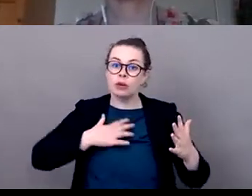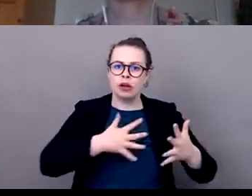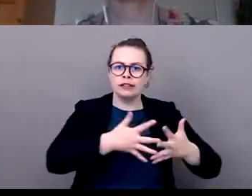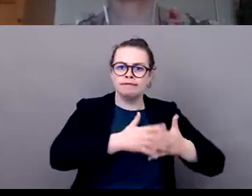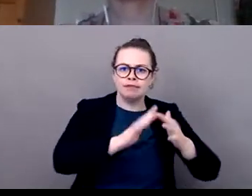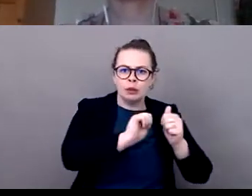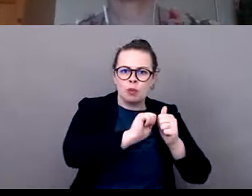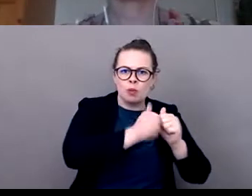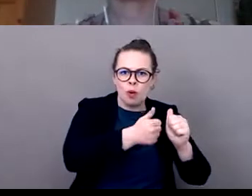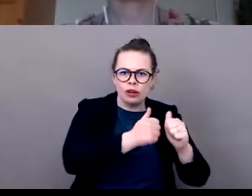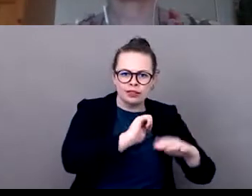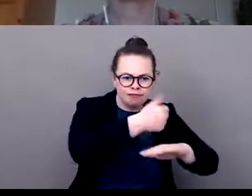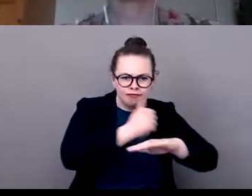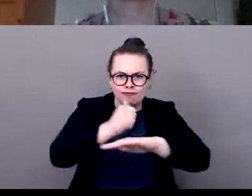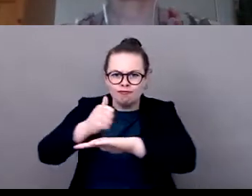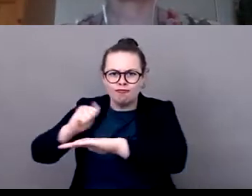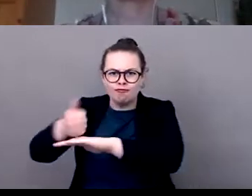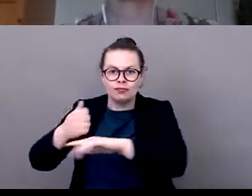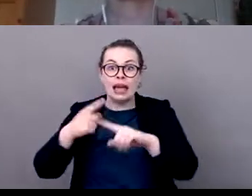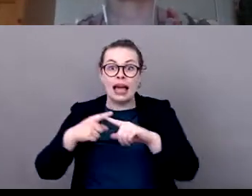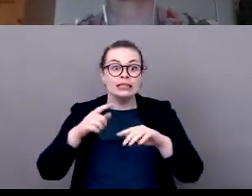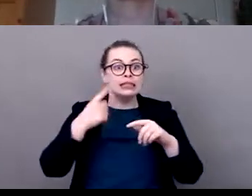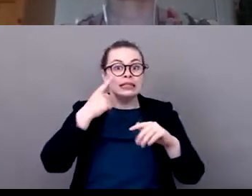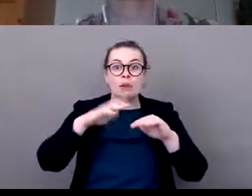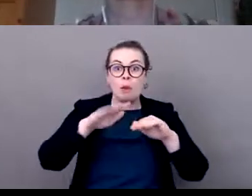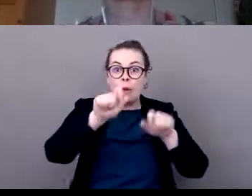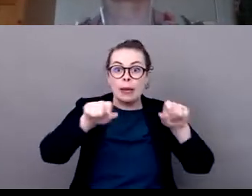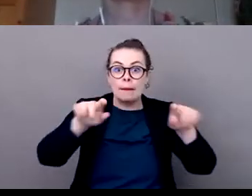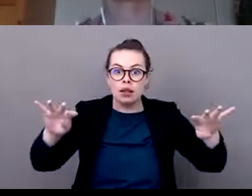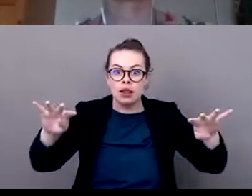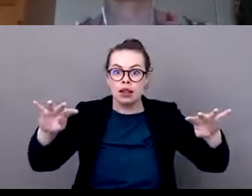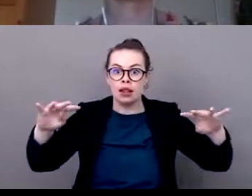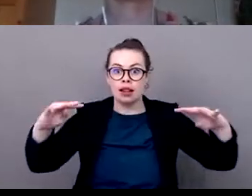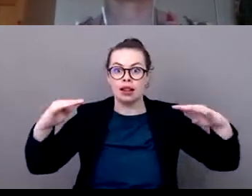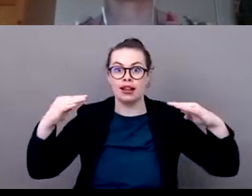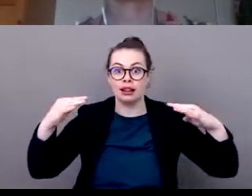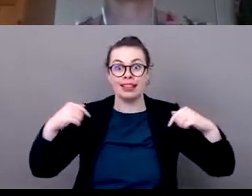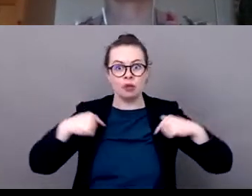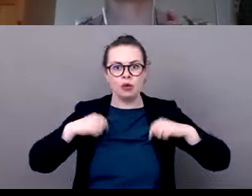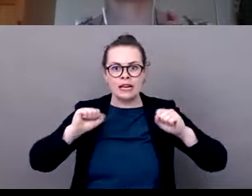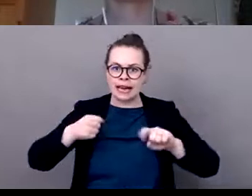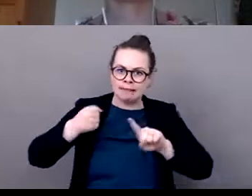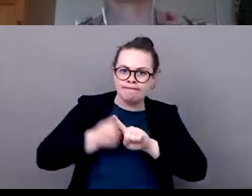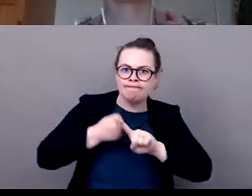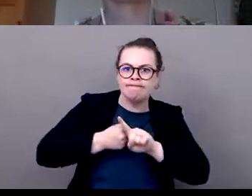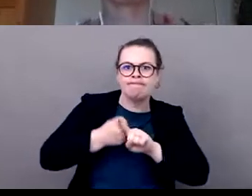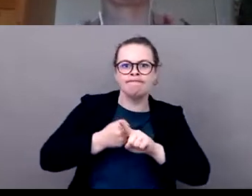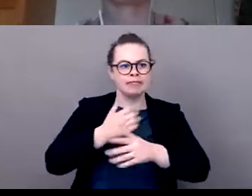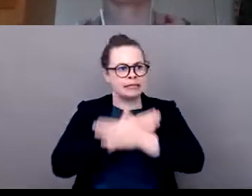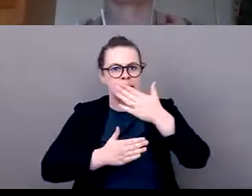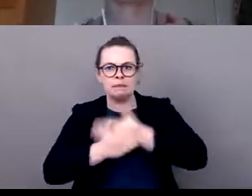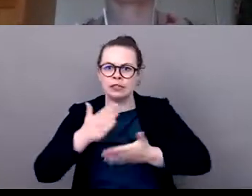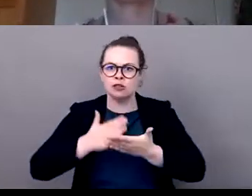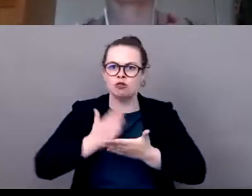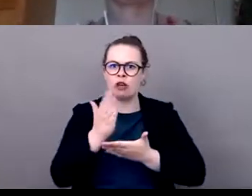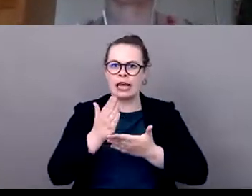growing global interest. Nous voulons utiliser cet intérêt mondial croissant pour que notre événement puisse